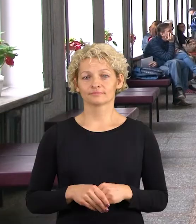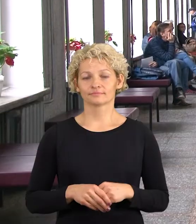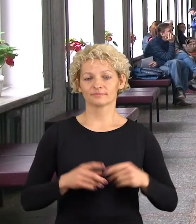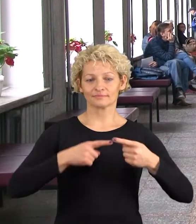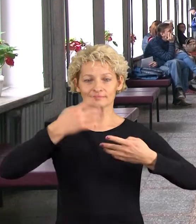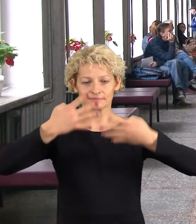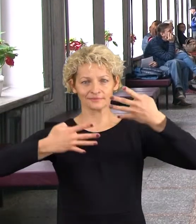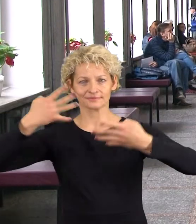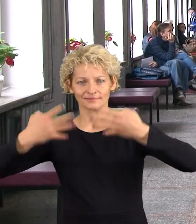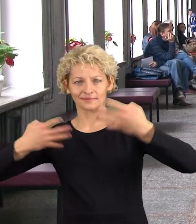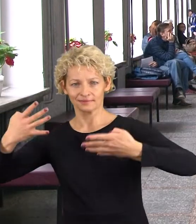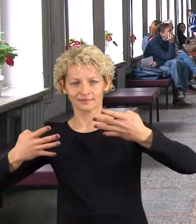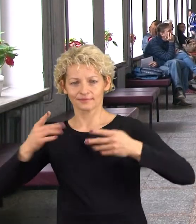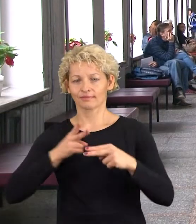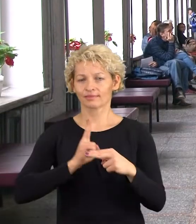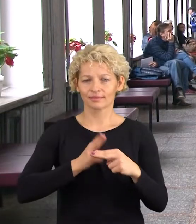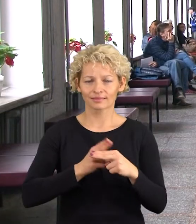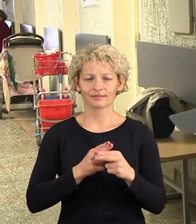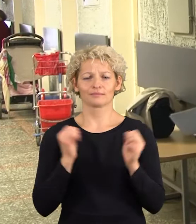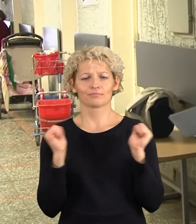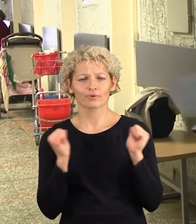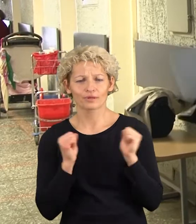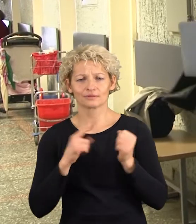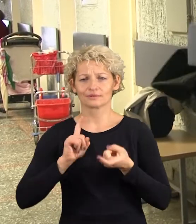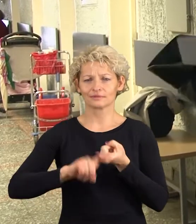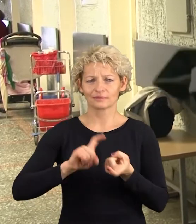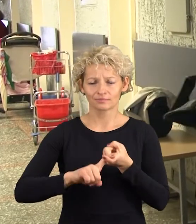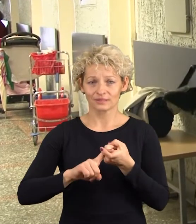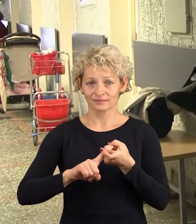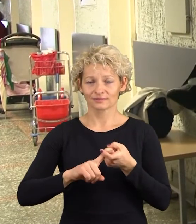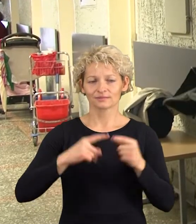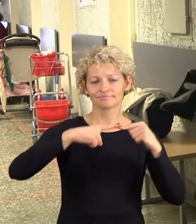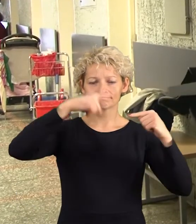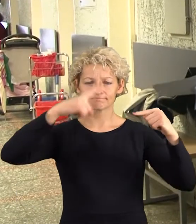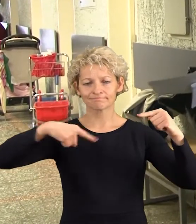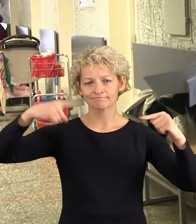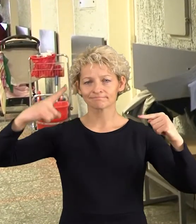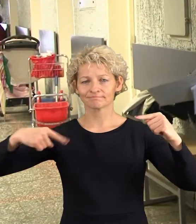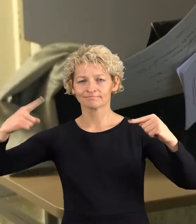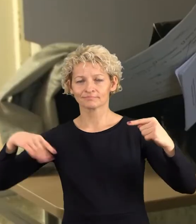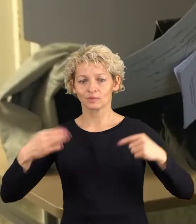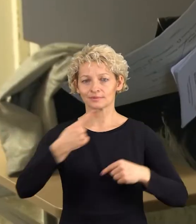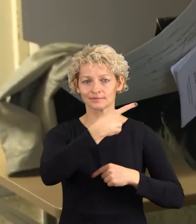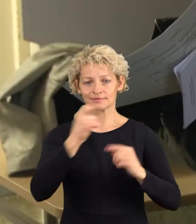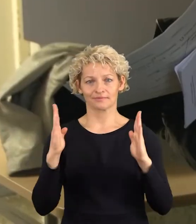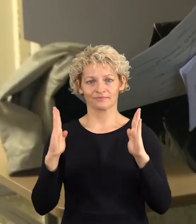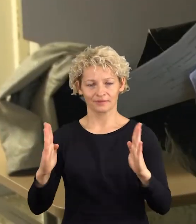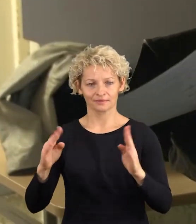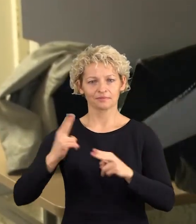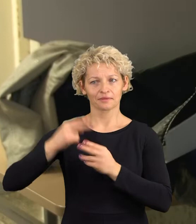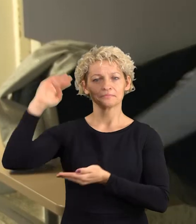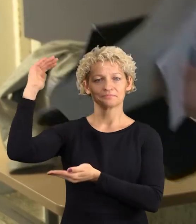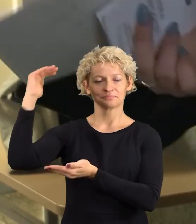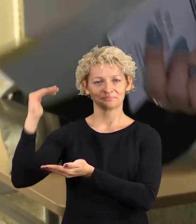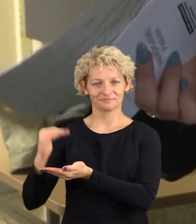Kurį laiką viskilę su peršalimo ligomis susiję rodikliai šią savaitę primo ir pradėjo kristi. Nors specialistai šį reiškinį sieja su